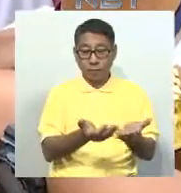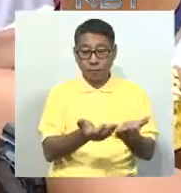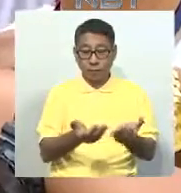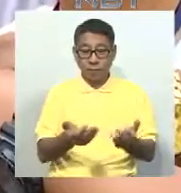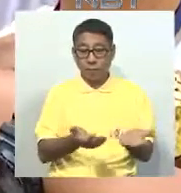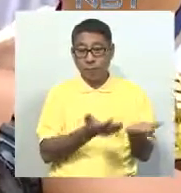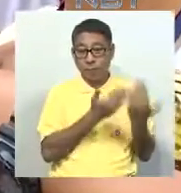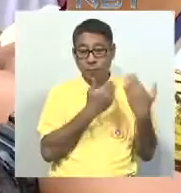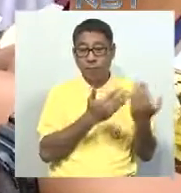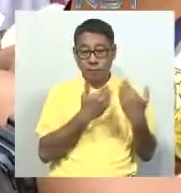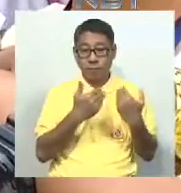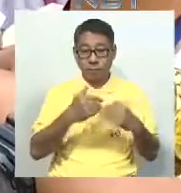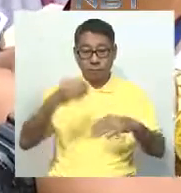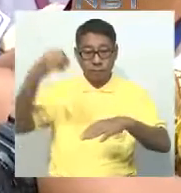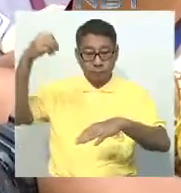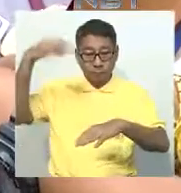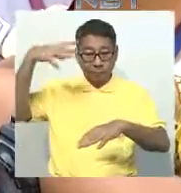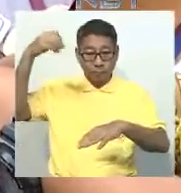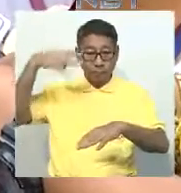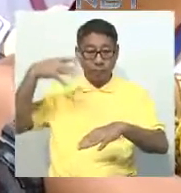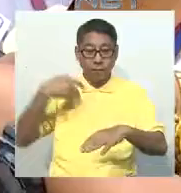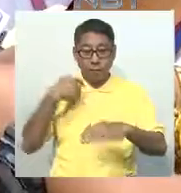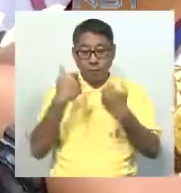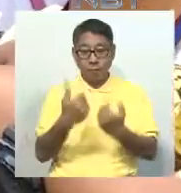คืออาบน้ำชาวเวอร์อะไรงั้นปักบัวเนี่ย